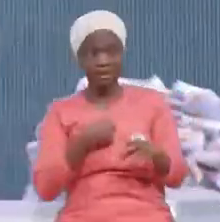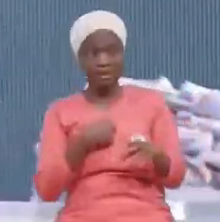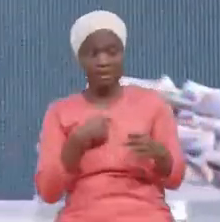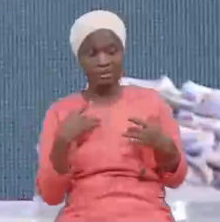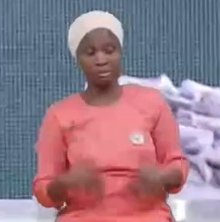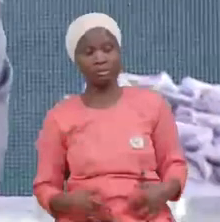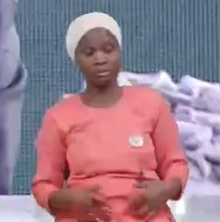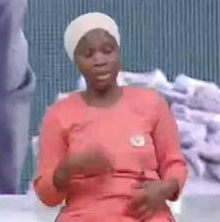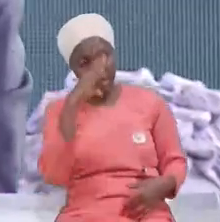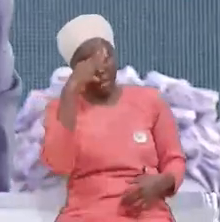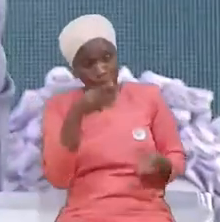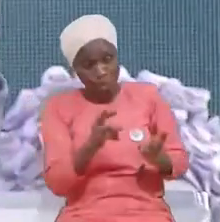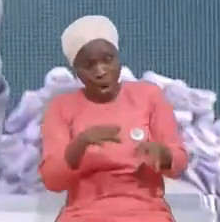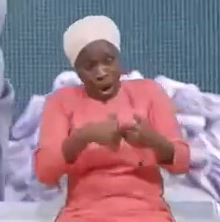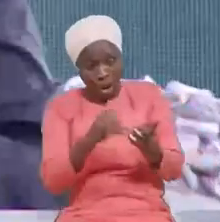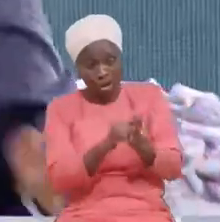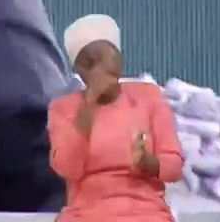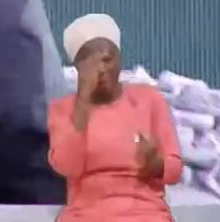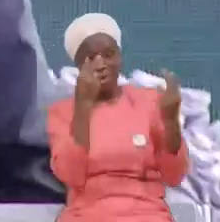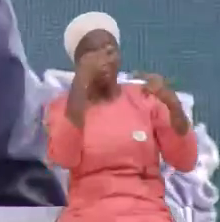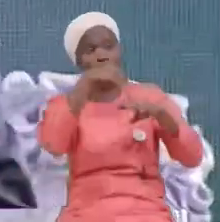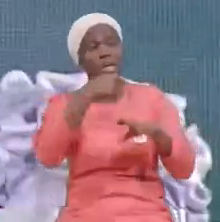tel qu'elle m'a regardé.